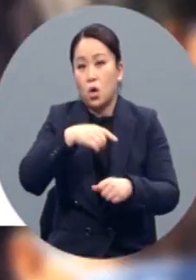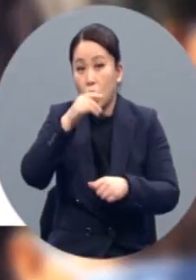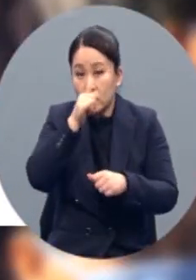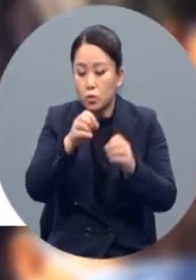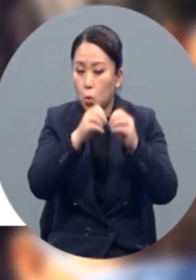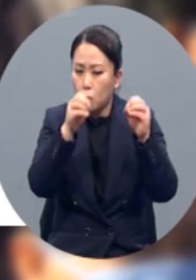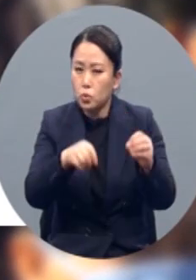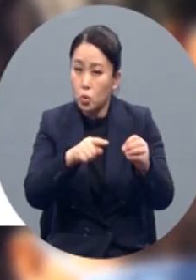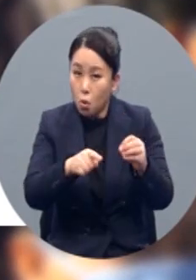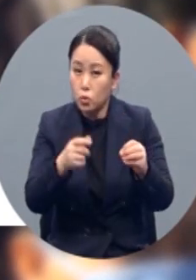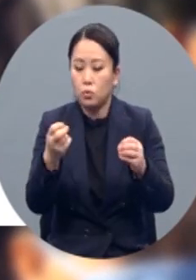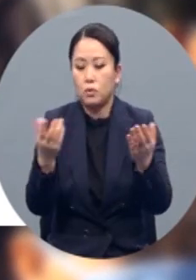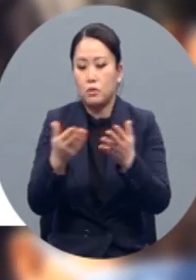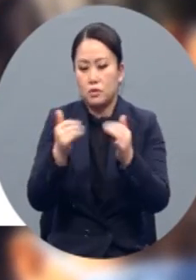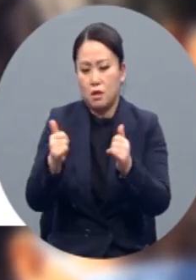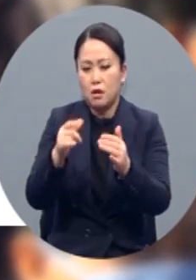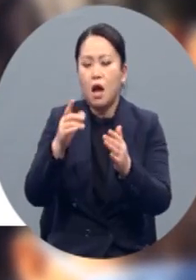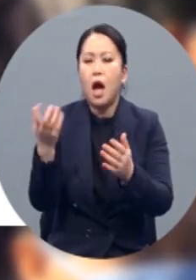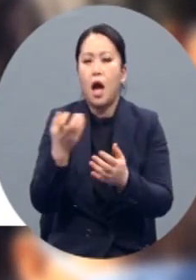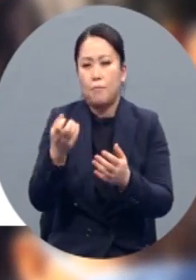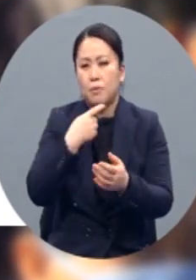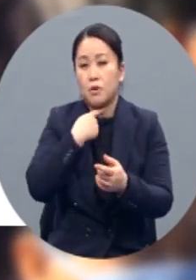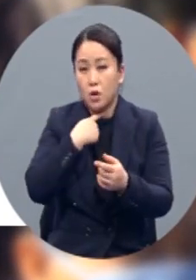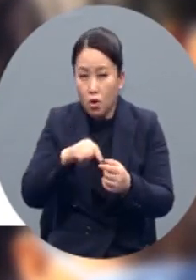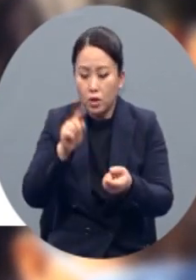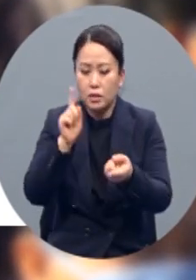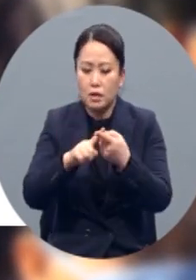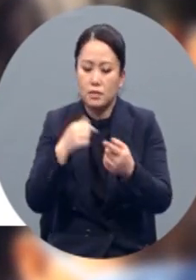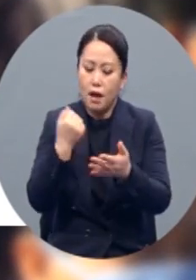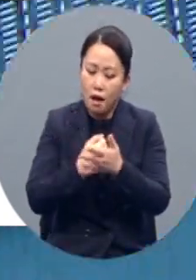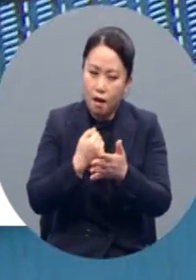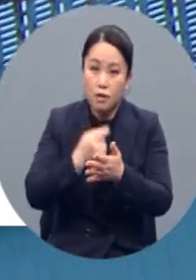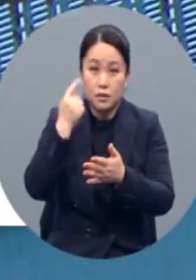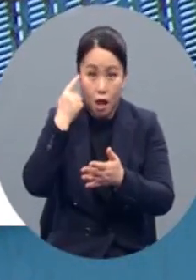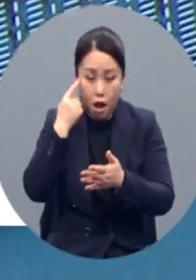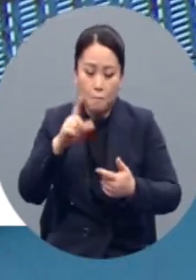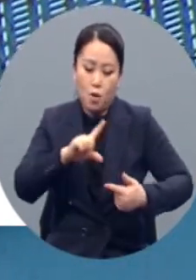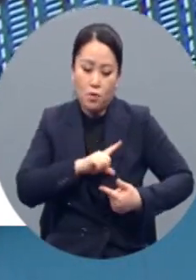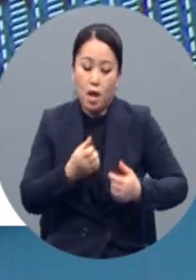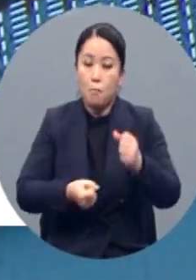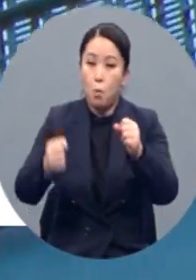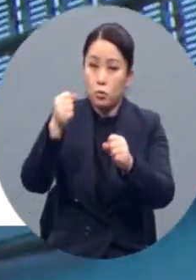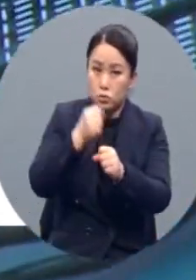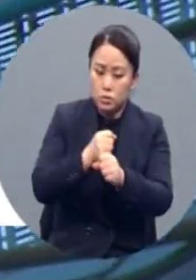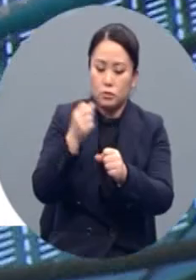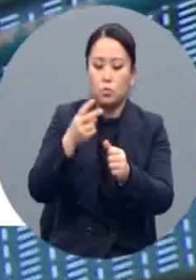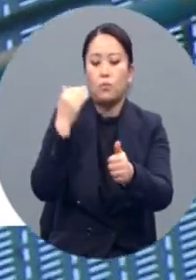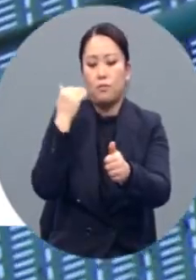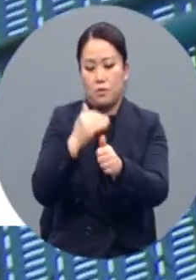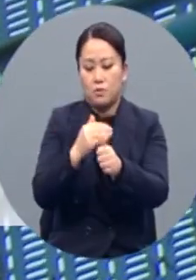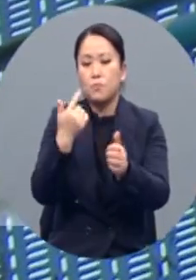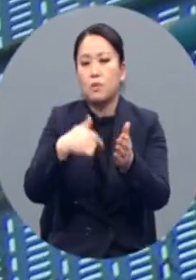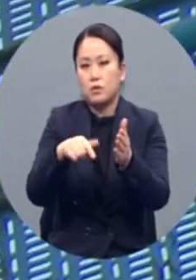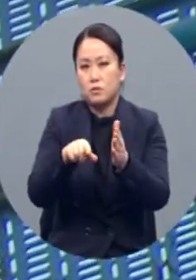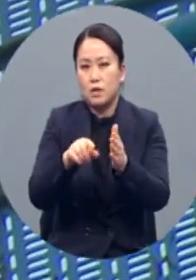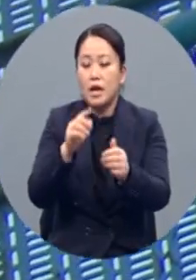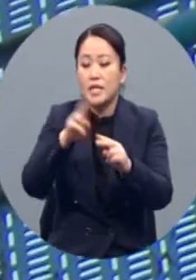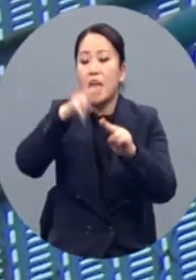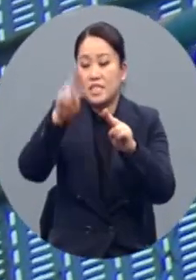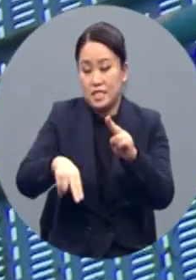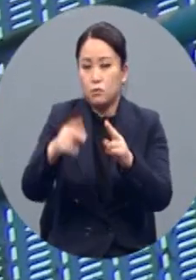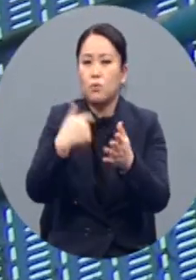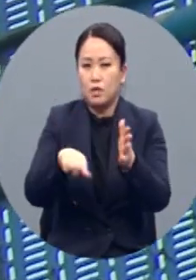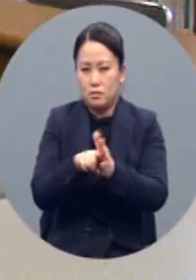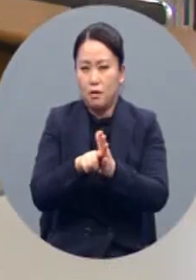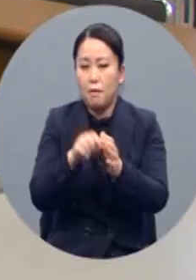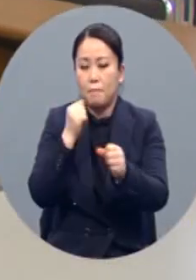아픔을 겪었던 것을 안타깝게 생각하고 명예로운 복지과 표적에 길을 열어 주기로 결정했습니다 김